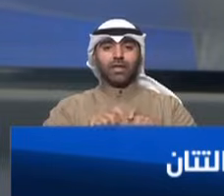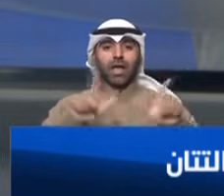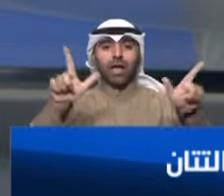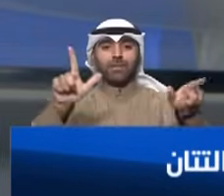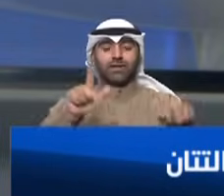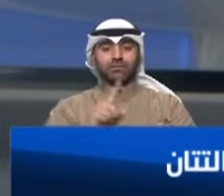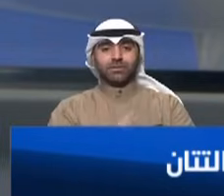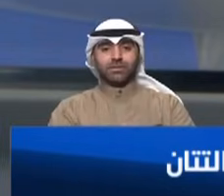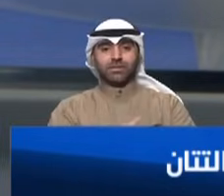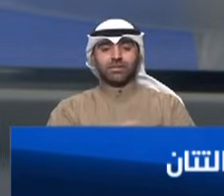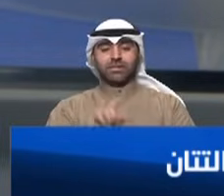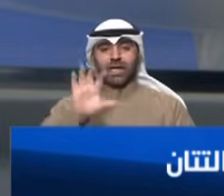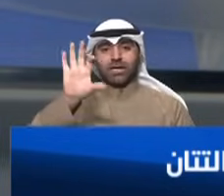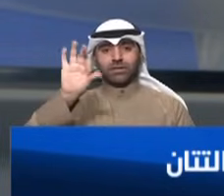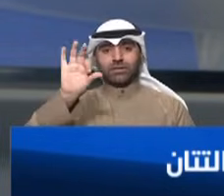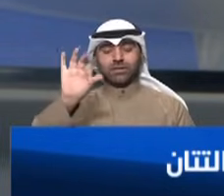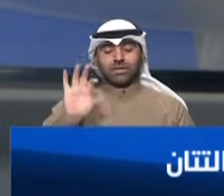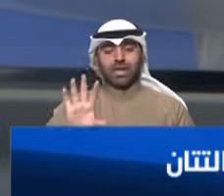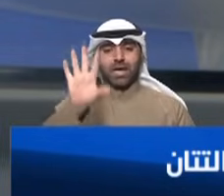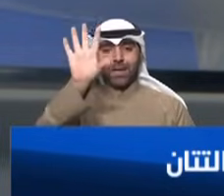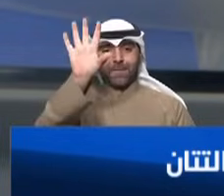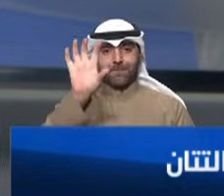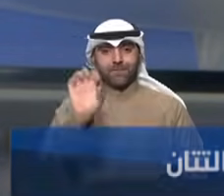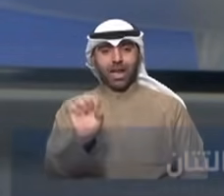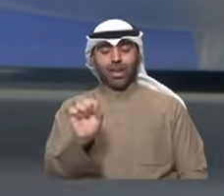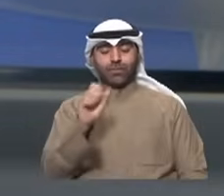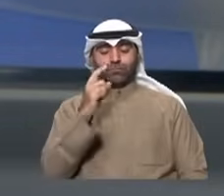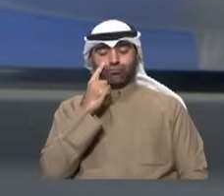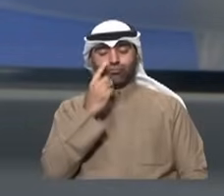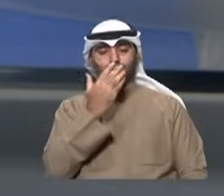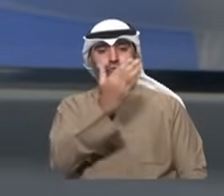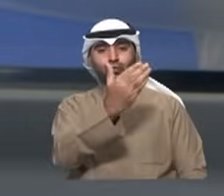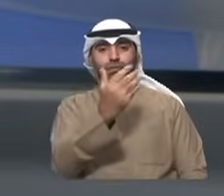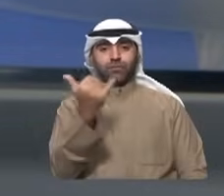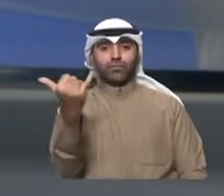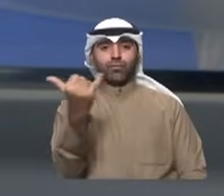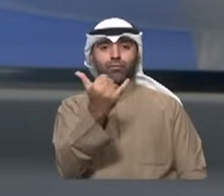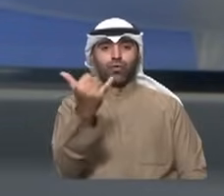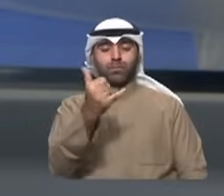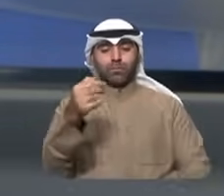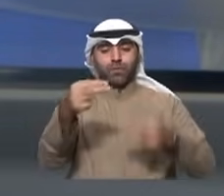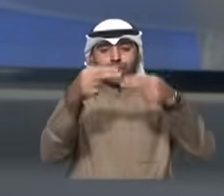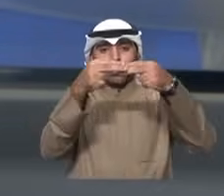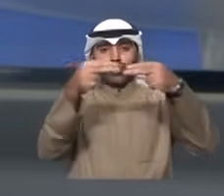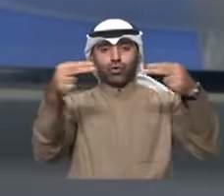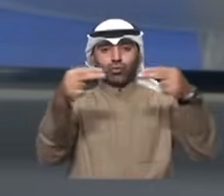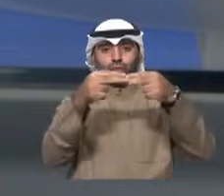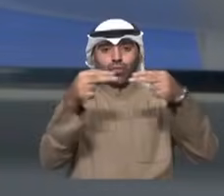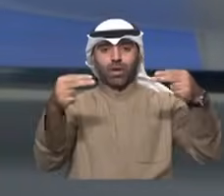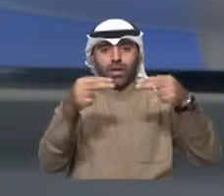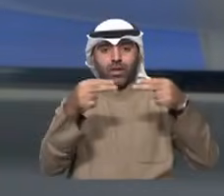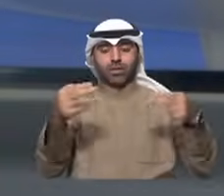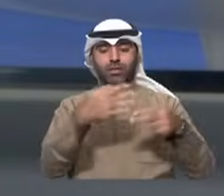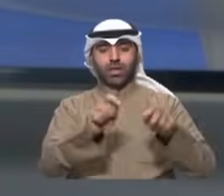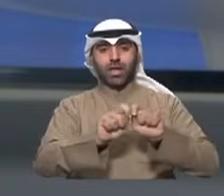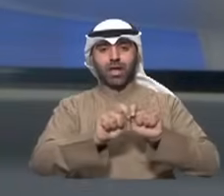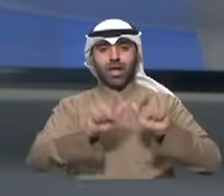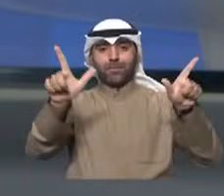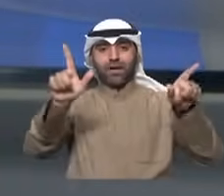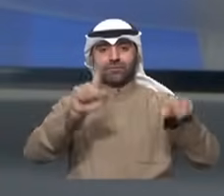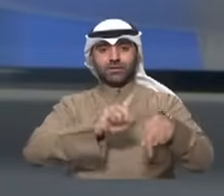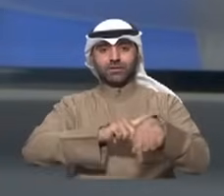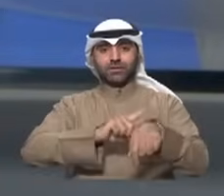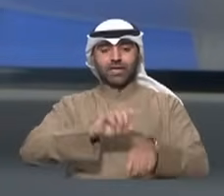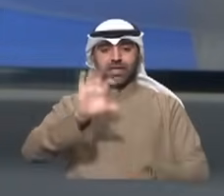خلالها في لغه الاشاره الزميل عبد الله التتان اما عناوينها فيبدا الزميل رضا شكرا